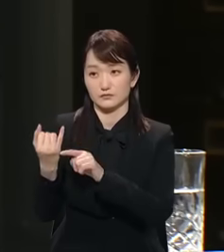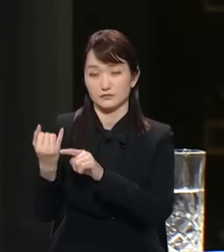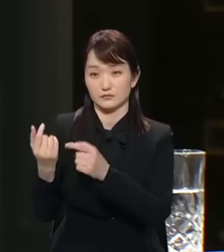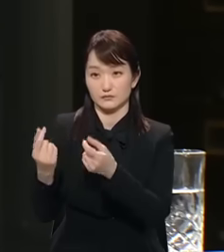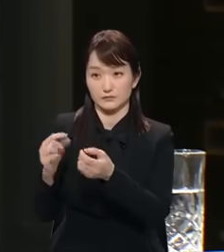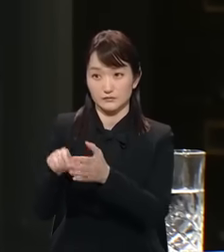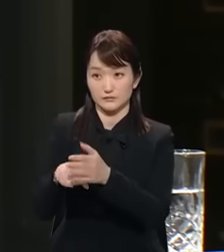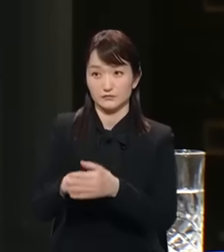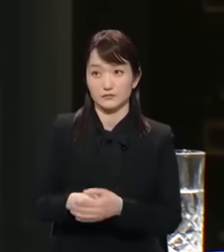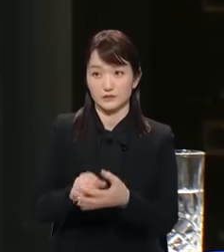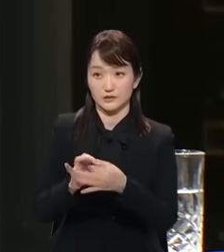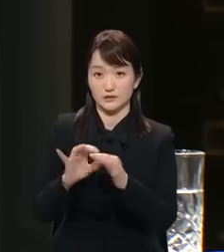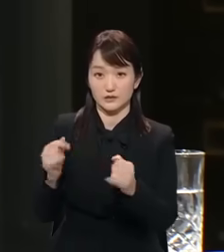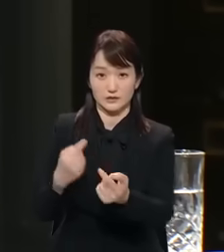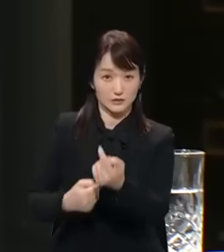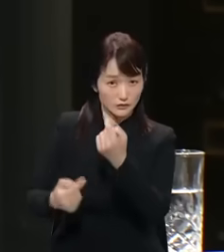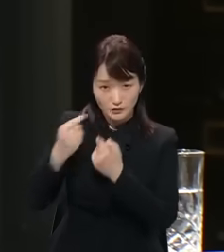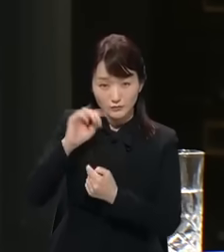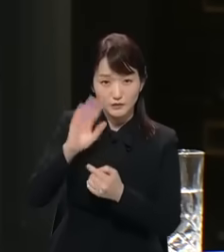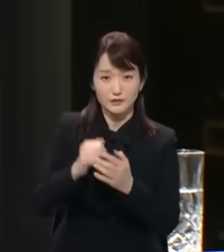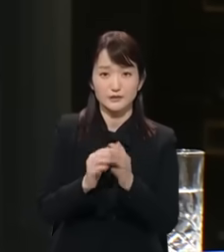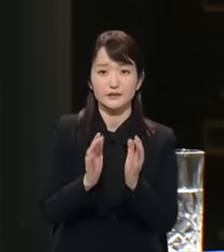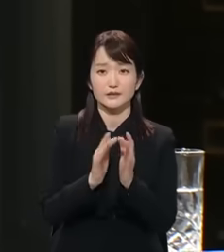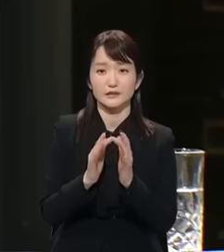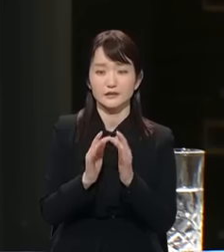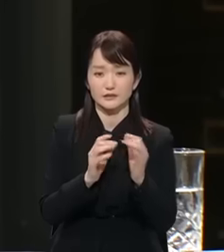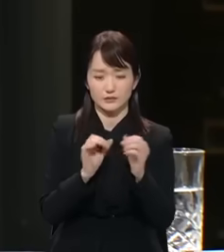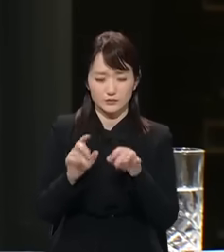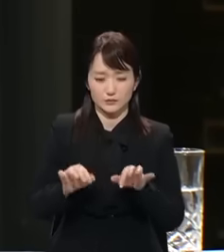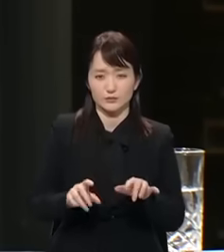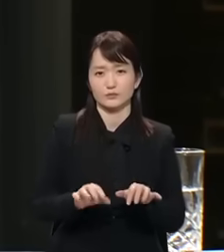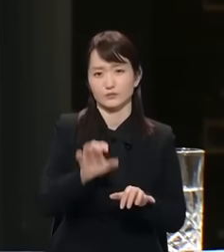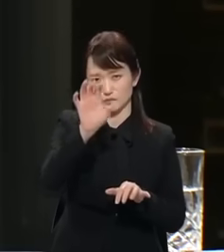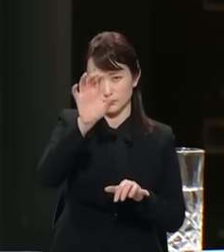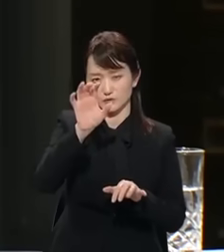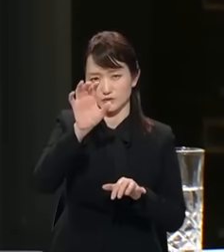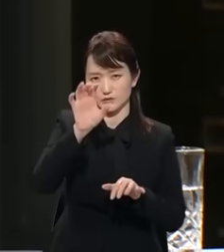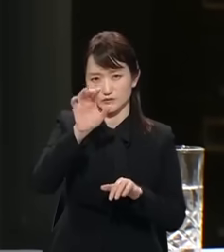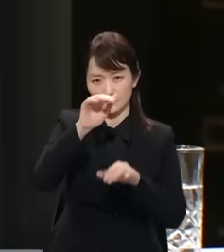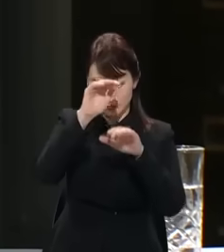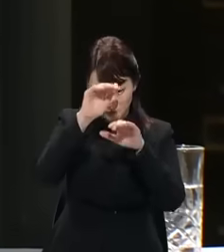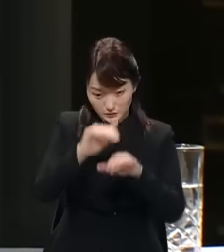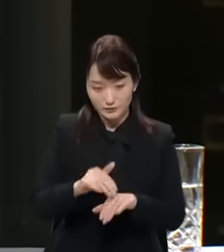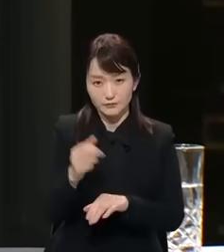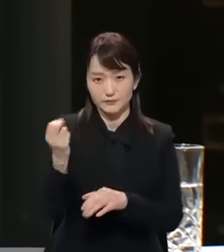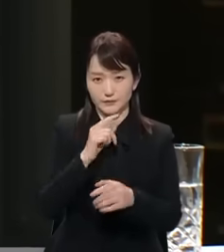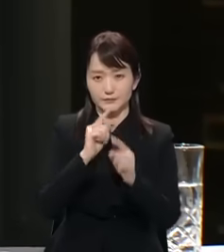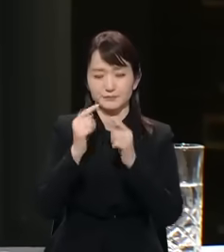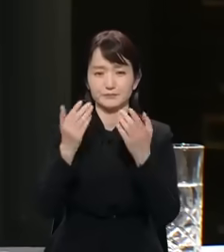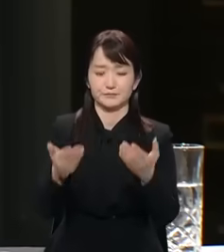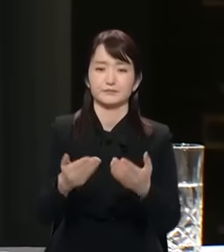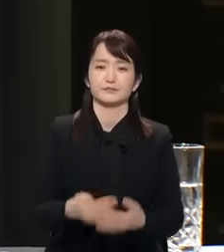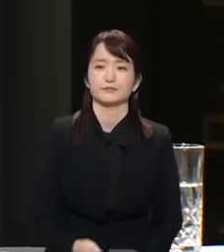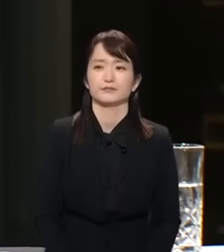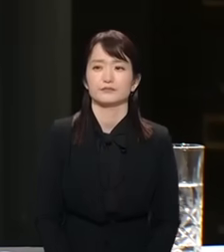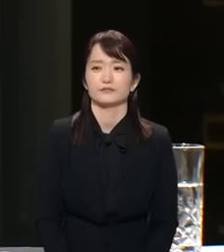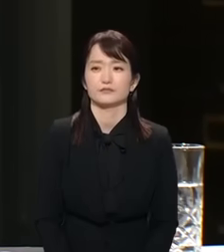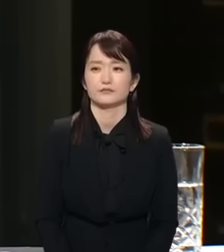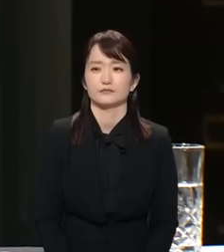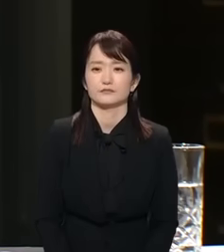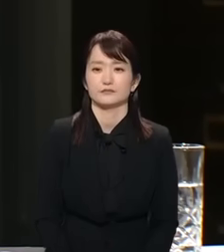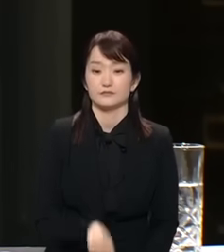당사자의 제보가 들어온 건 아니고요 온라인 커뮤니티에 올라온 그런 주장이라는 점을 다시 한번 말씀드립니다 그걸 또